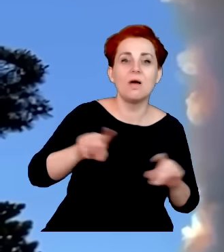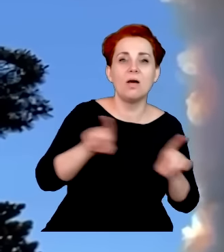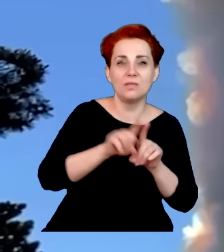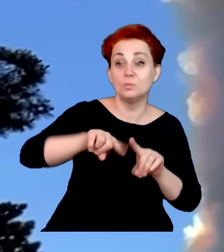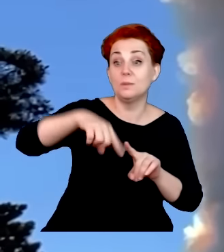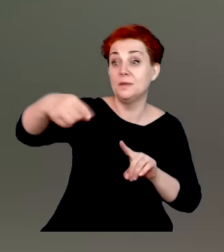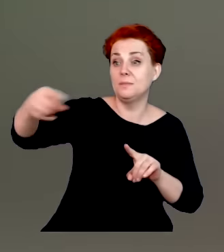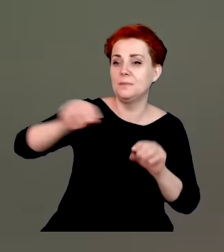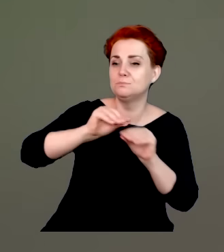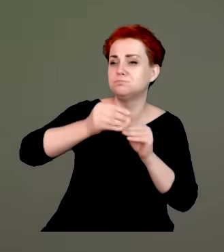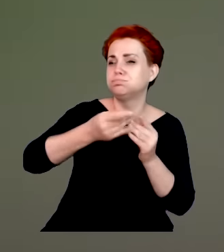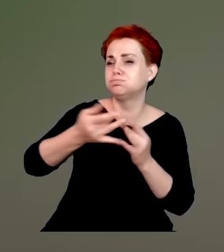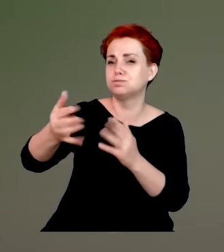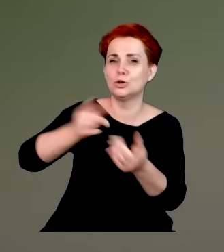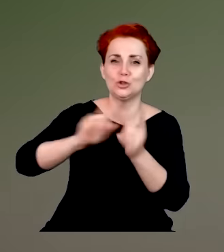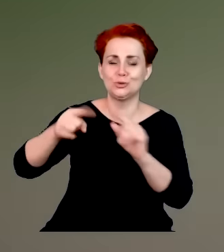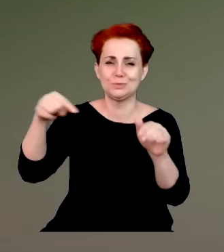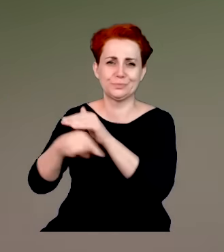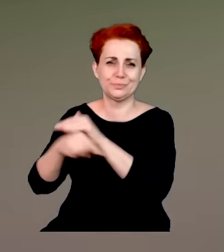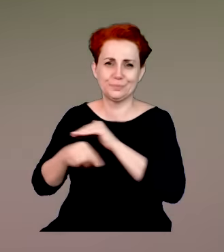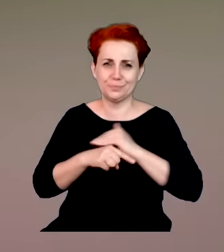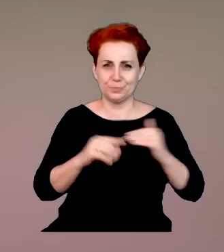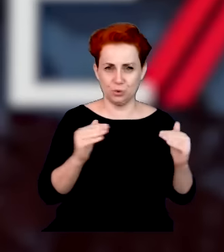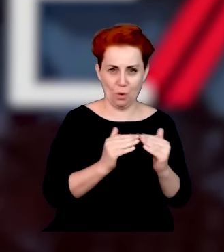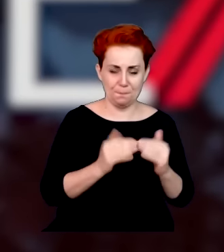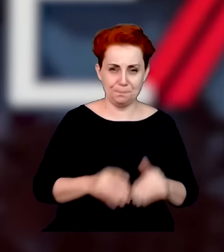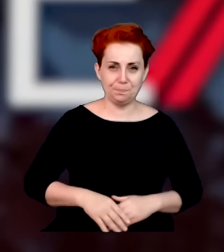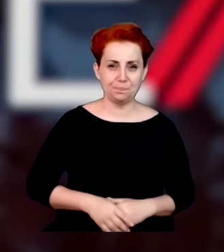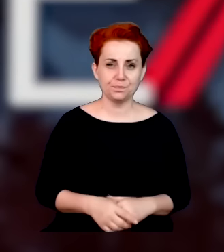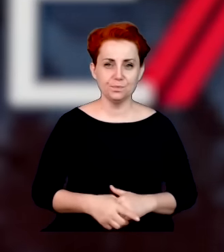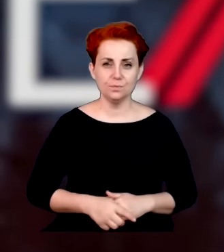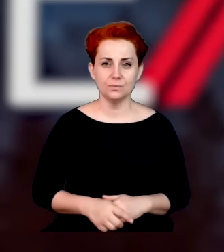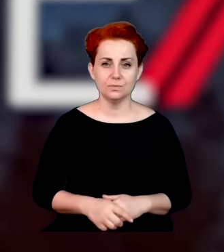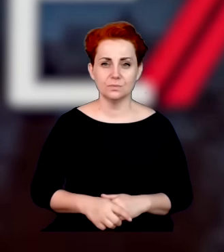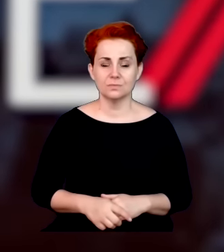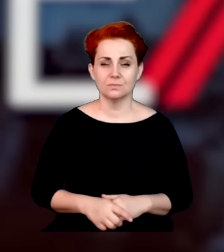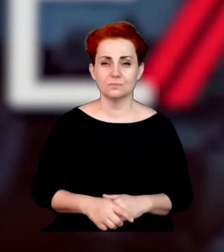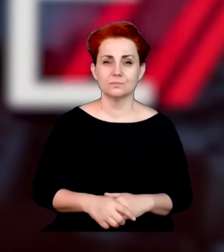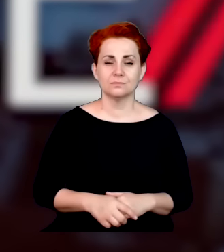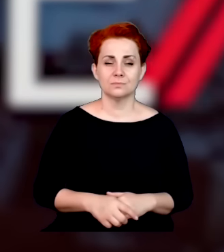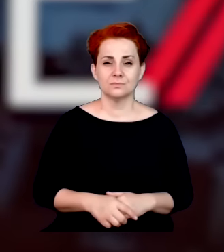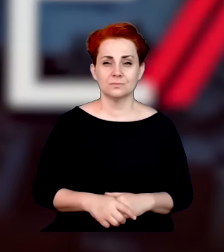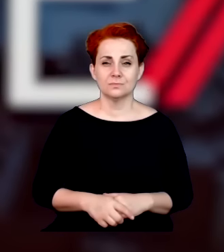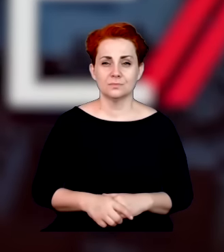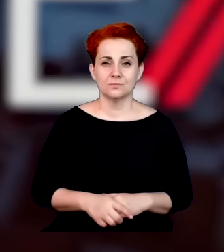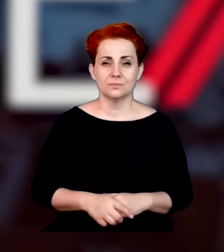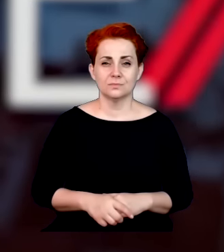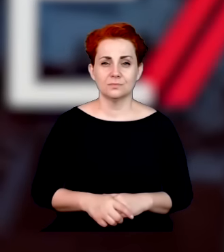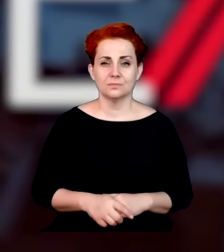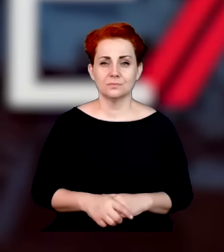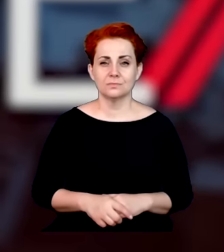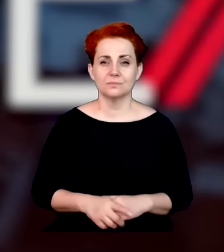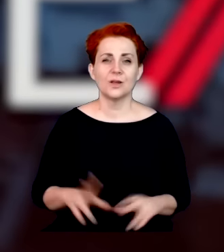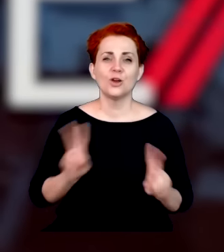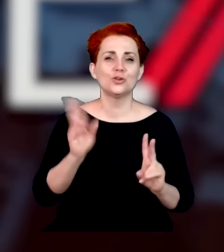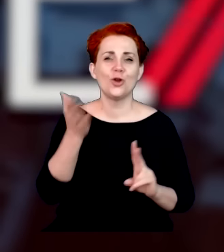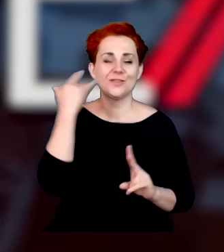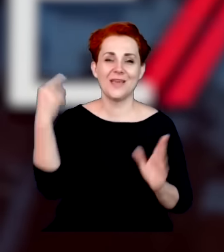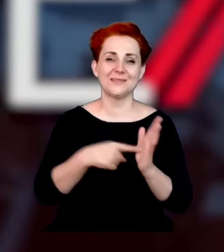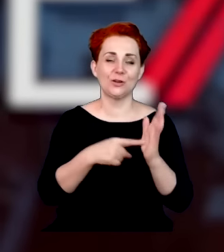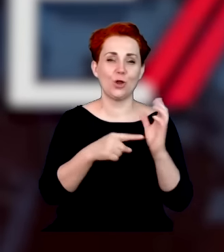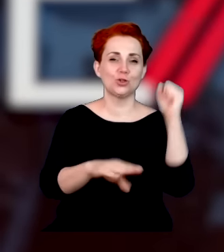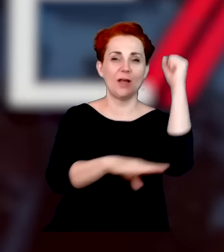przygotowani do szybkiego opuszczenia swoich domostw. Niedaleko pada jabłko od jabłoni. No, któż nie zna tego powiedzenia? Na